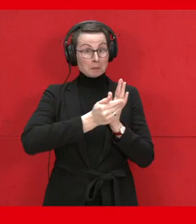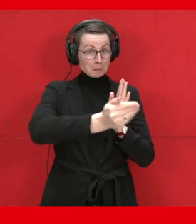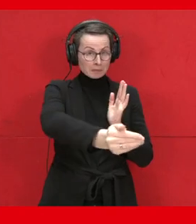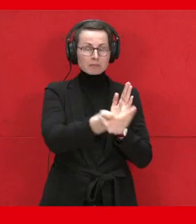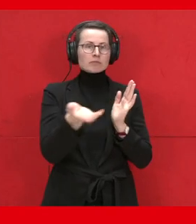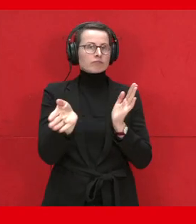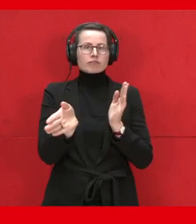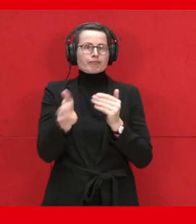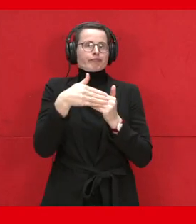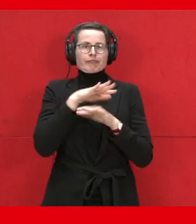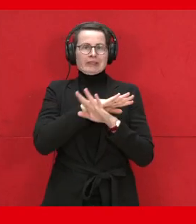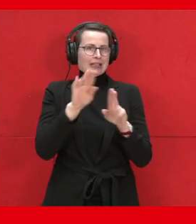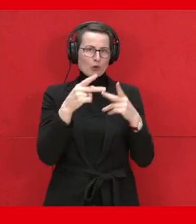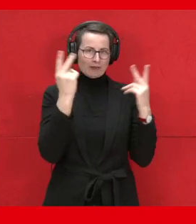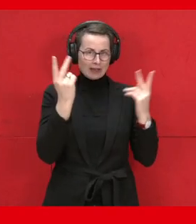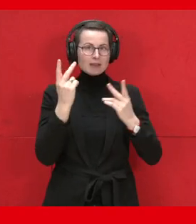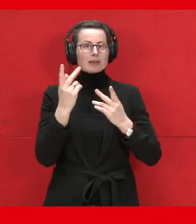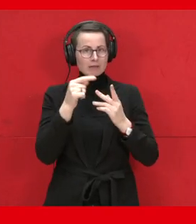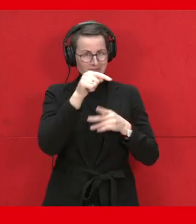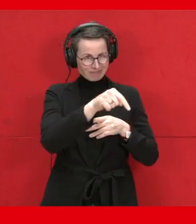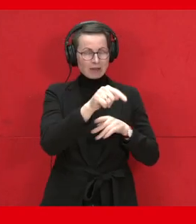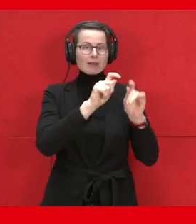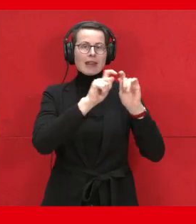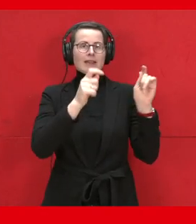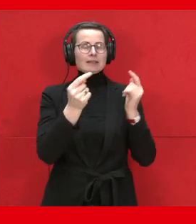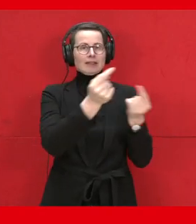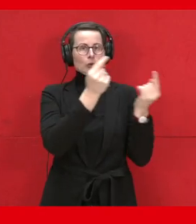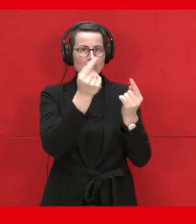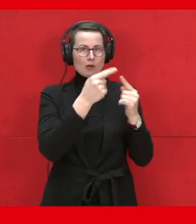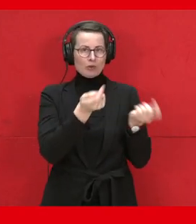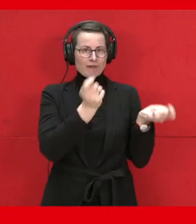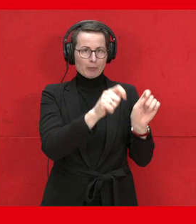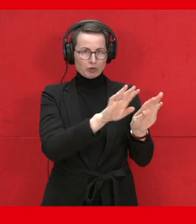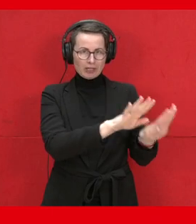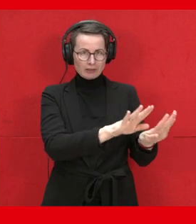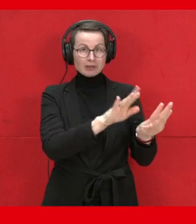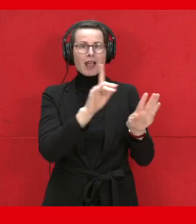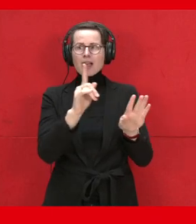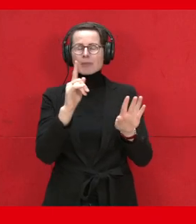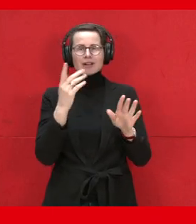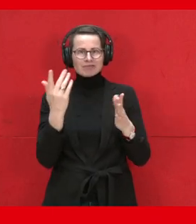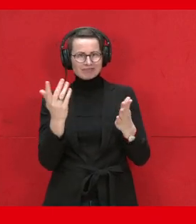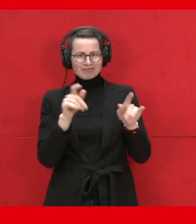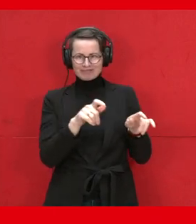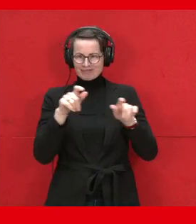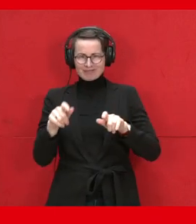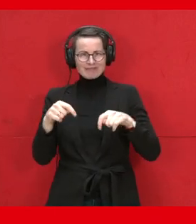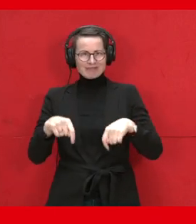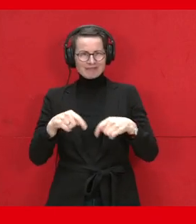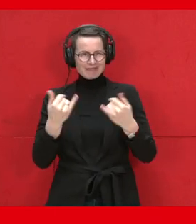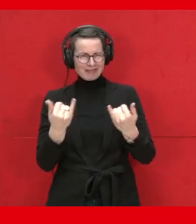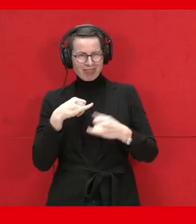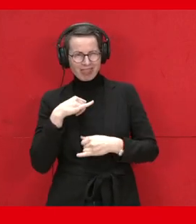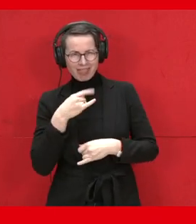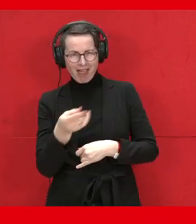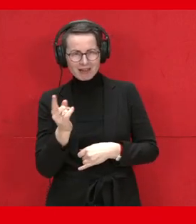Thesen und Pläne diskutieren und verabschieden. Aber wir haben uns gedacht, bei einer Frage, die alle interessiert, nämlich